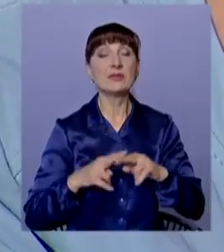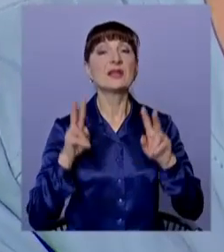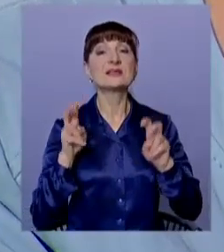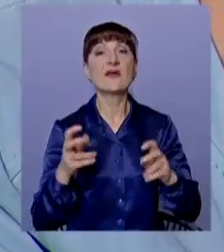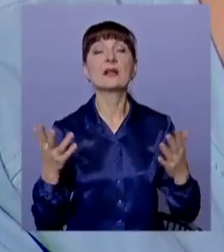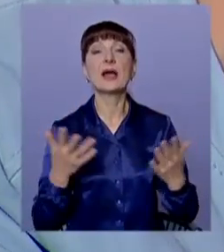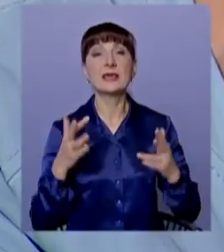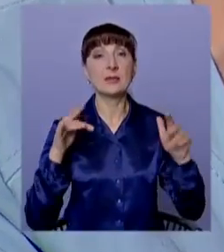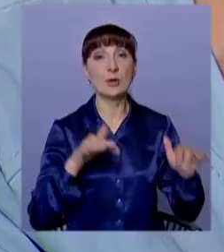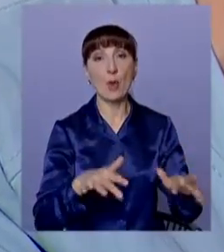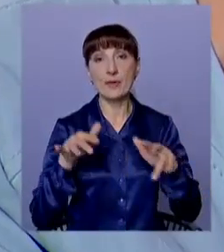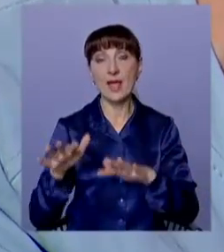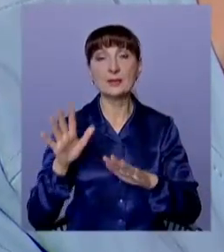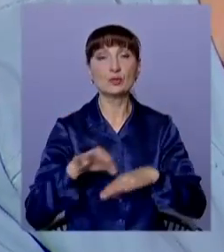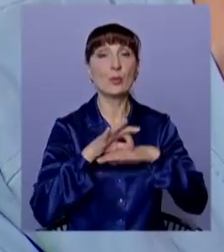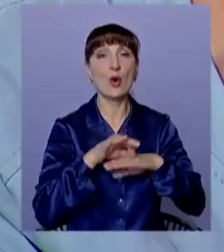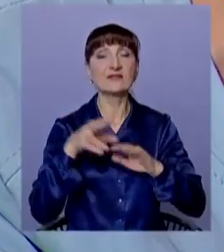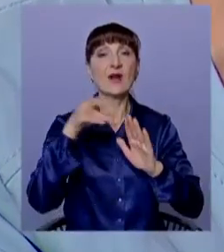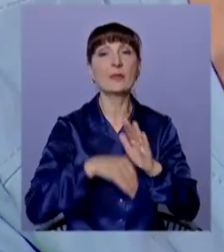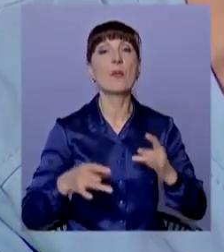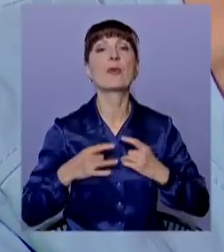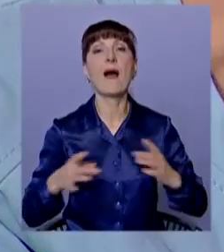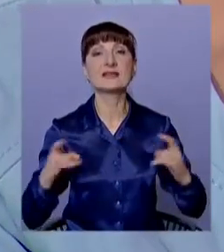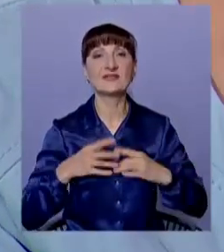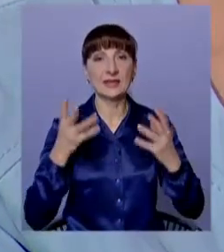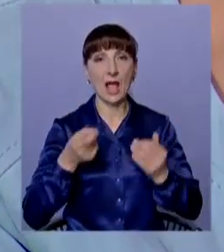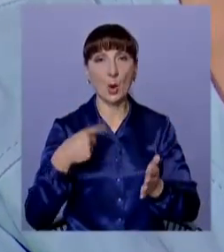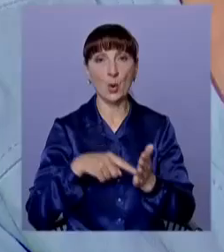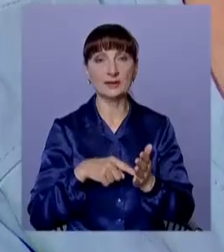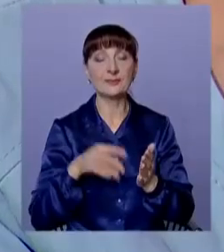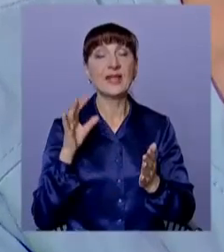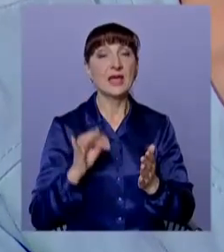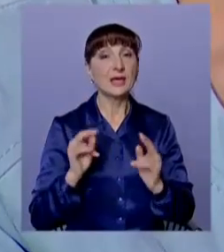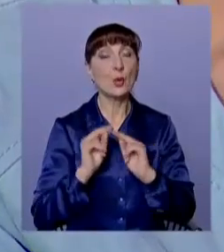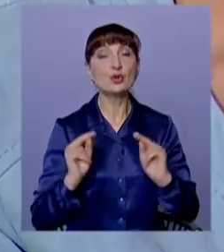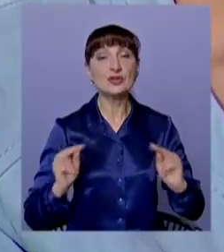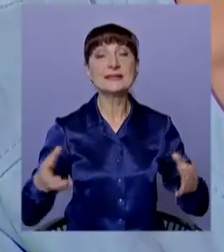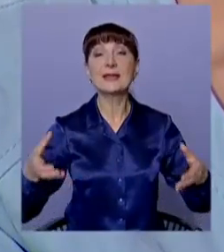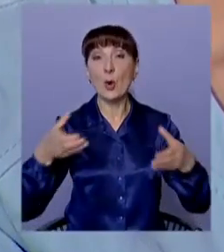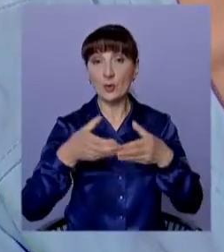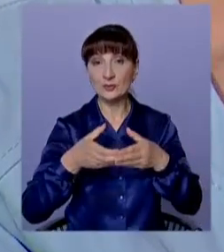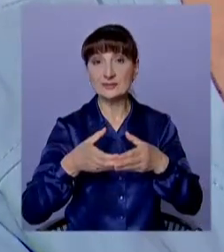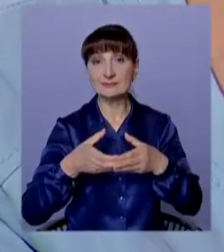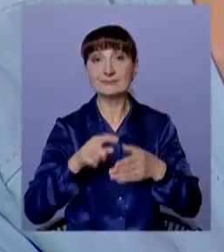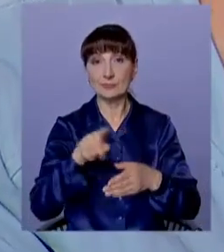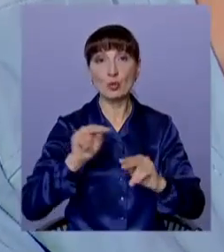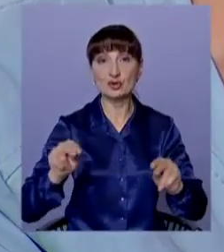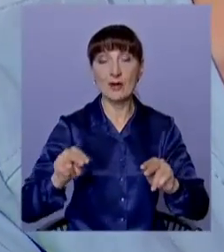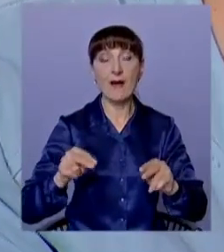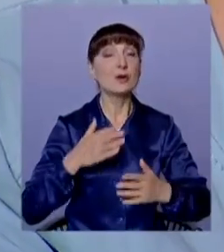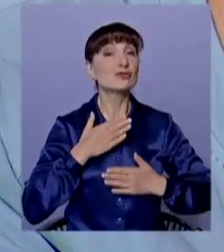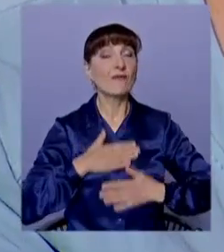какие мероприятия будут проходить в рамках празднования Дня города. И учительский корпус города Алматы с